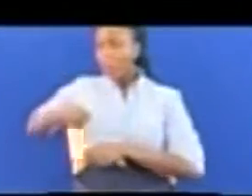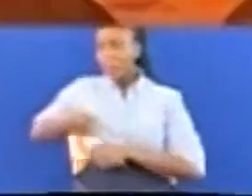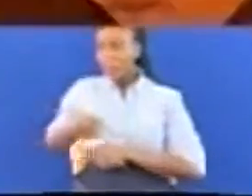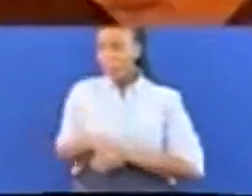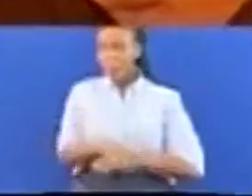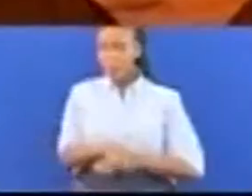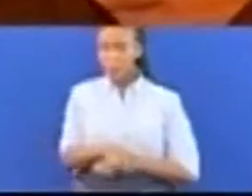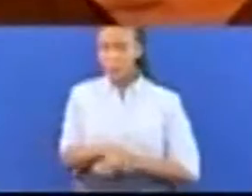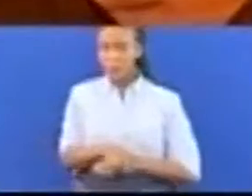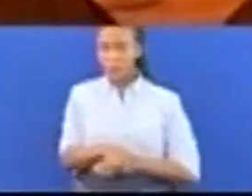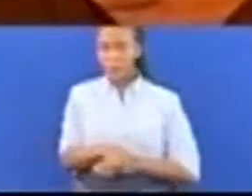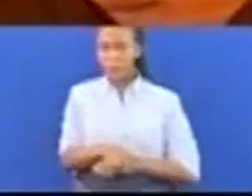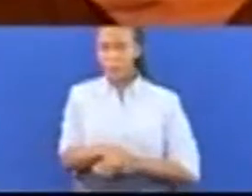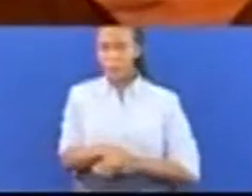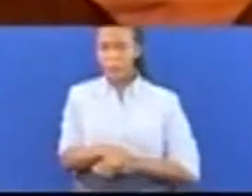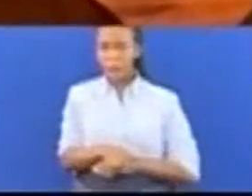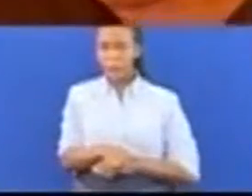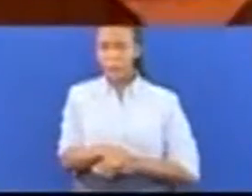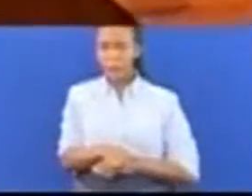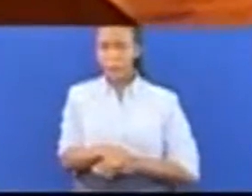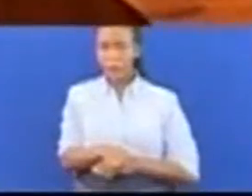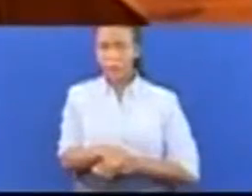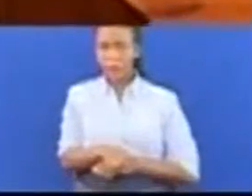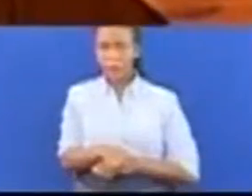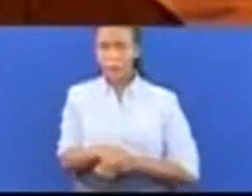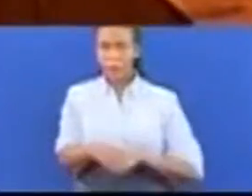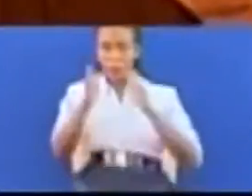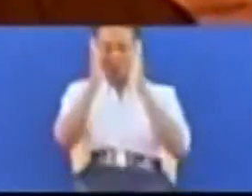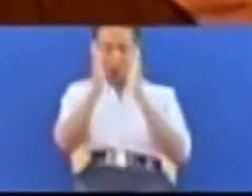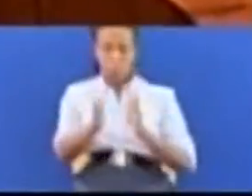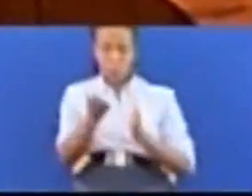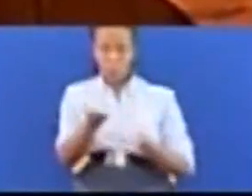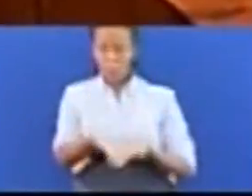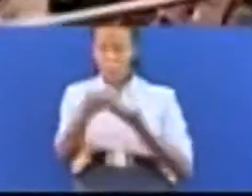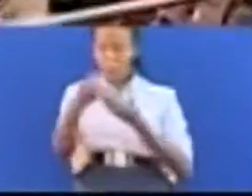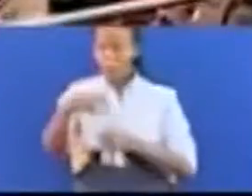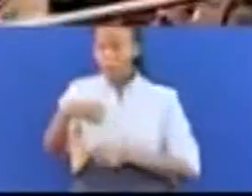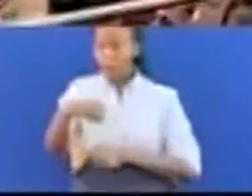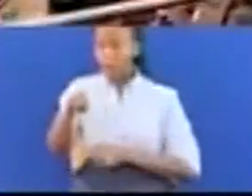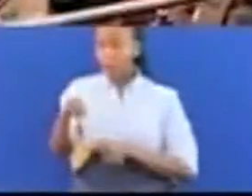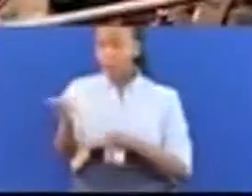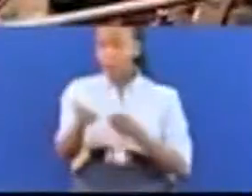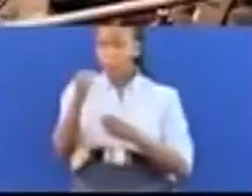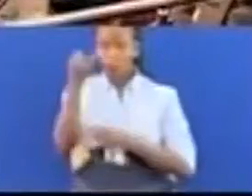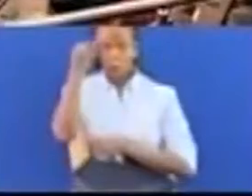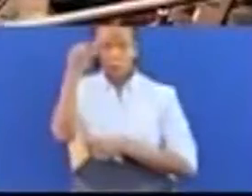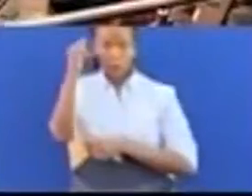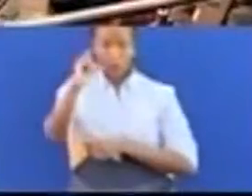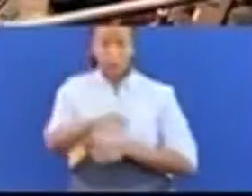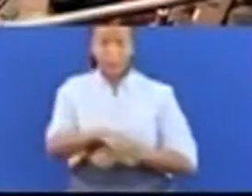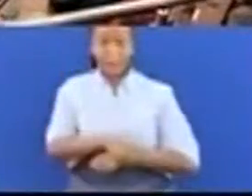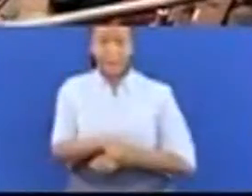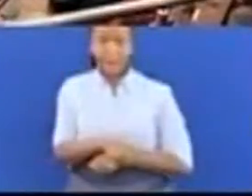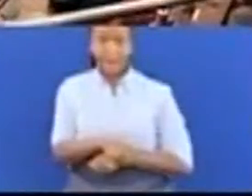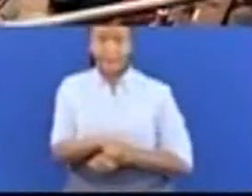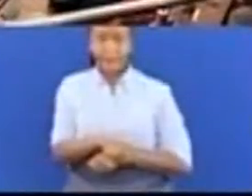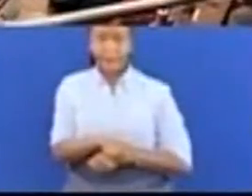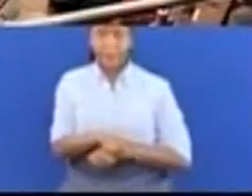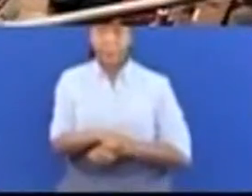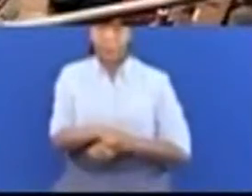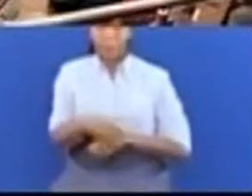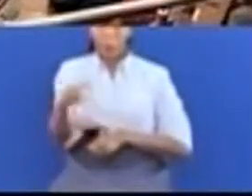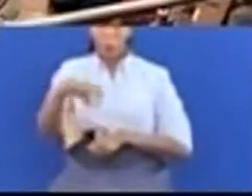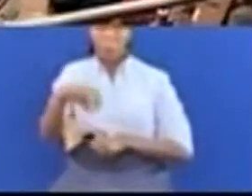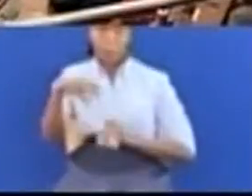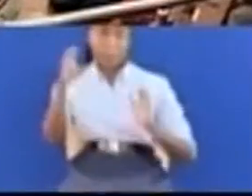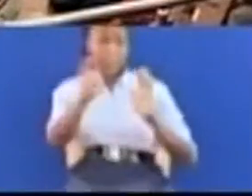mikakunin MH eshima naibu wazir Huo ulika ni ush auri naon MH eshima wazir wa katiba na sher